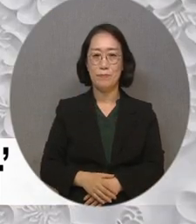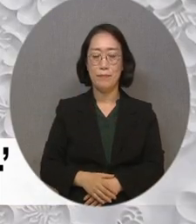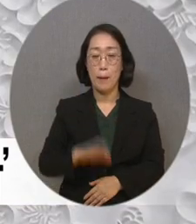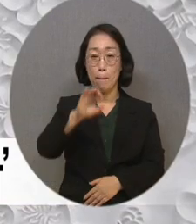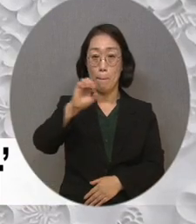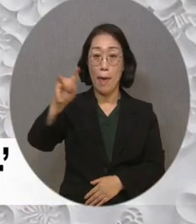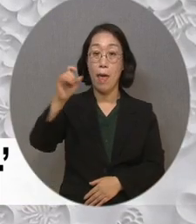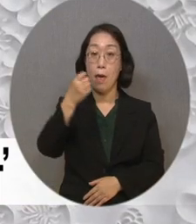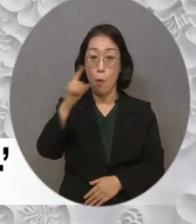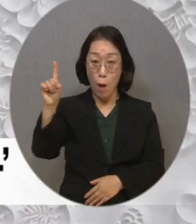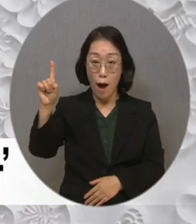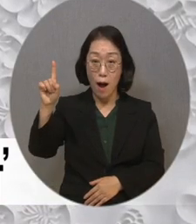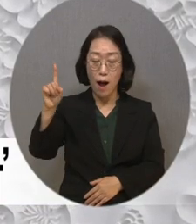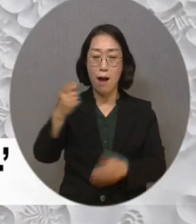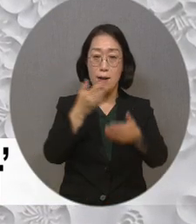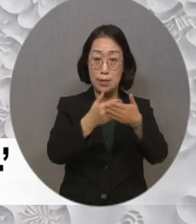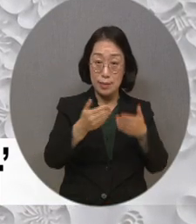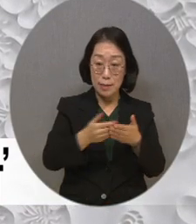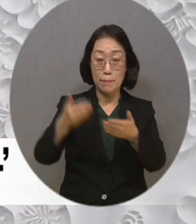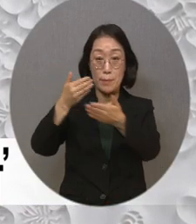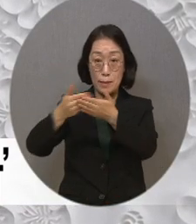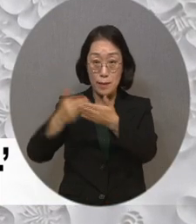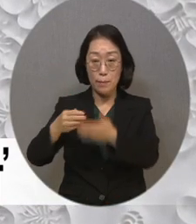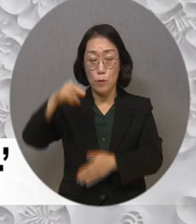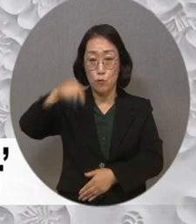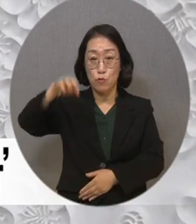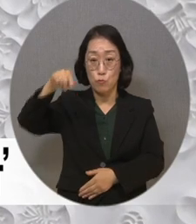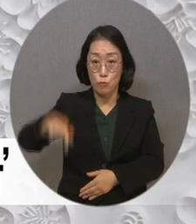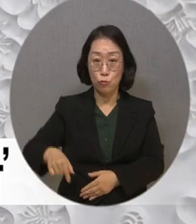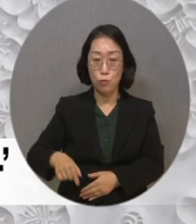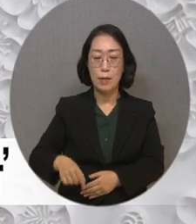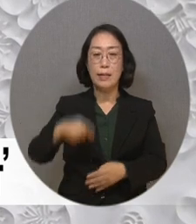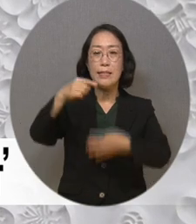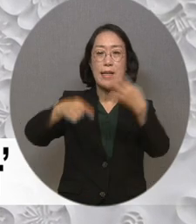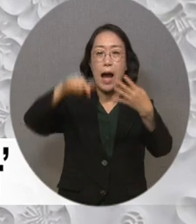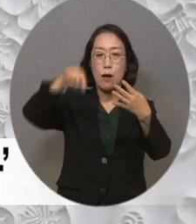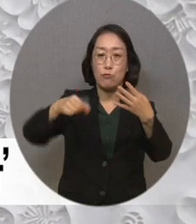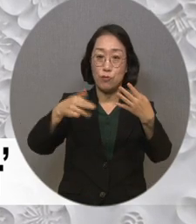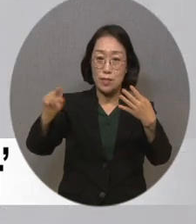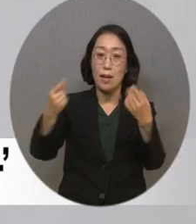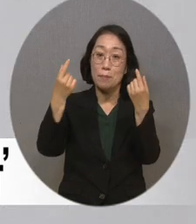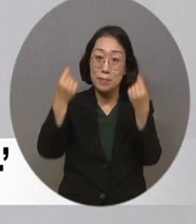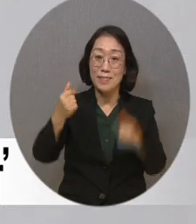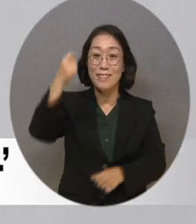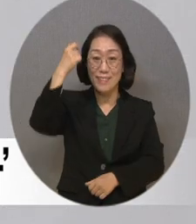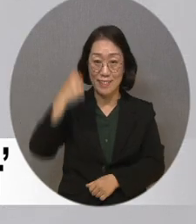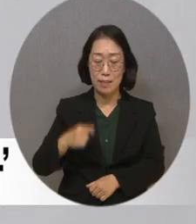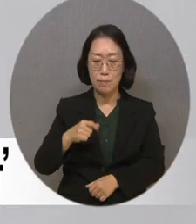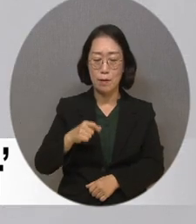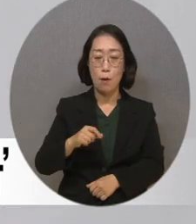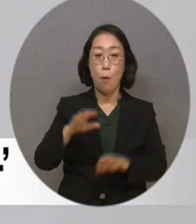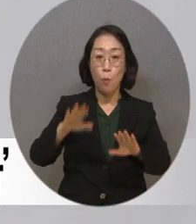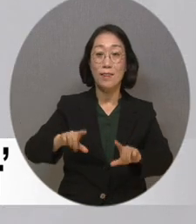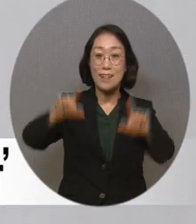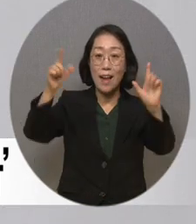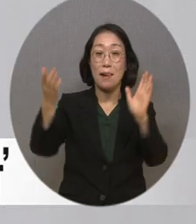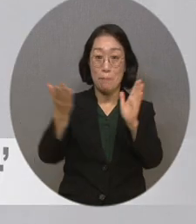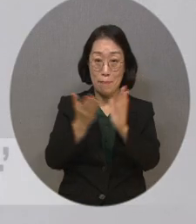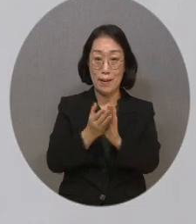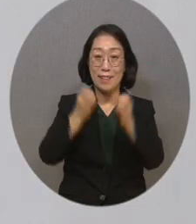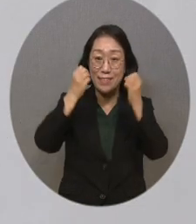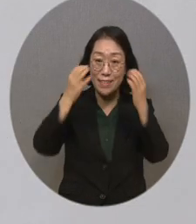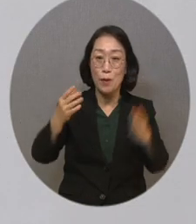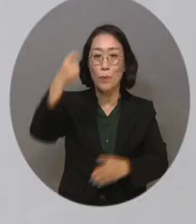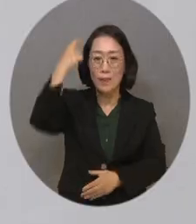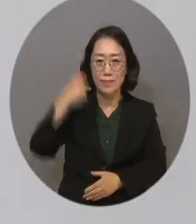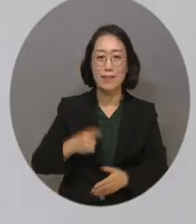매화를 주제로 담은 작품은 전통 수묵의 사군자와 맥락을 같이하며 이를 현대적으로 재해석해